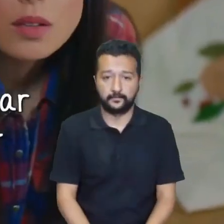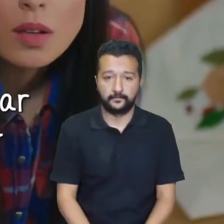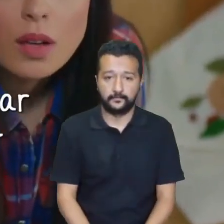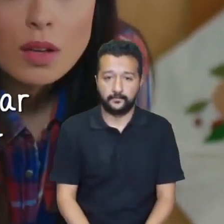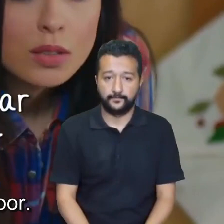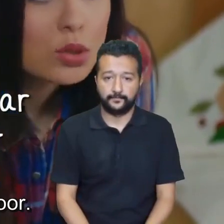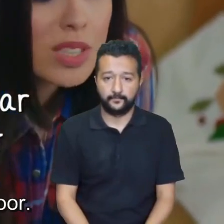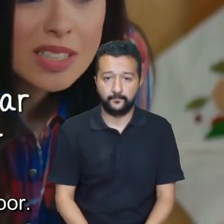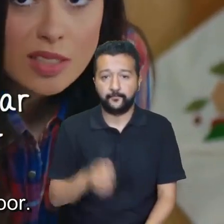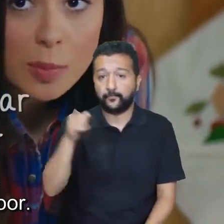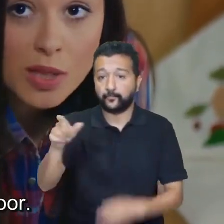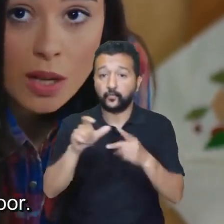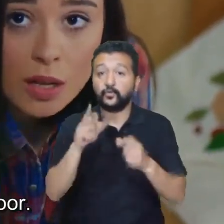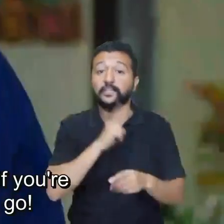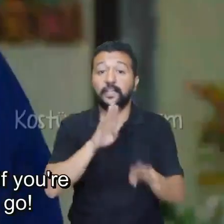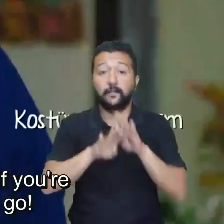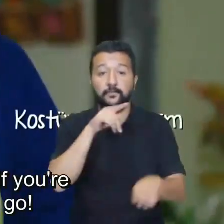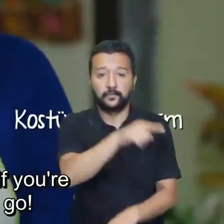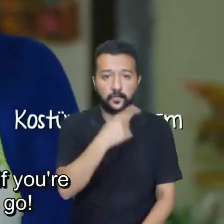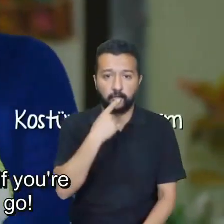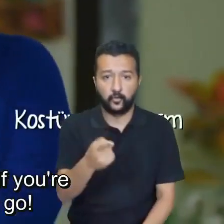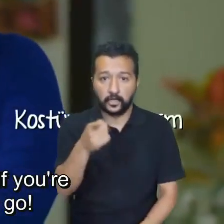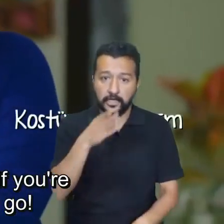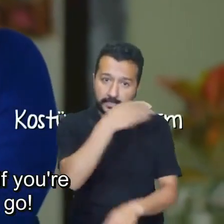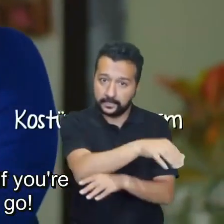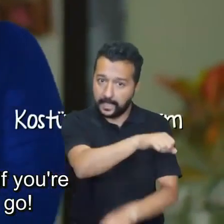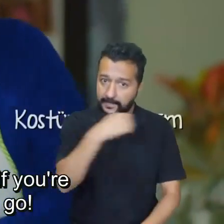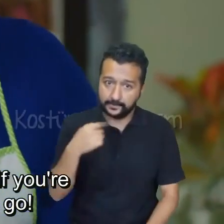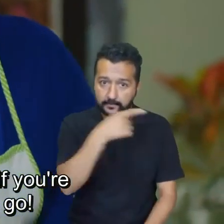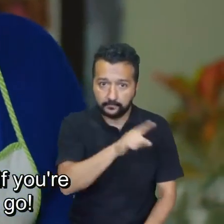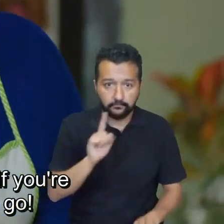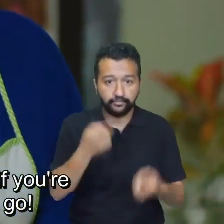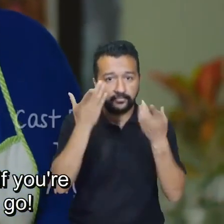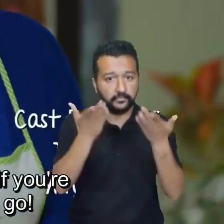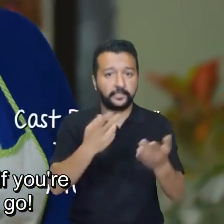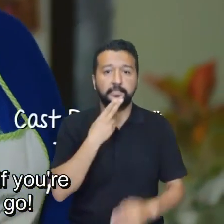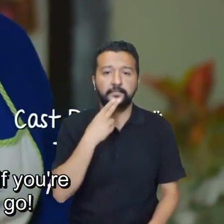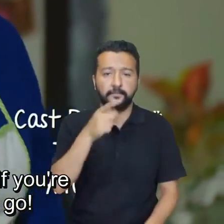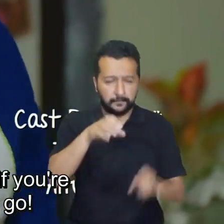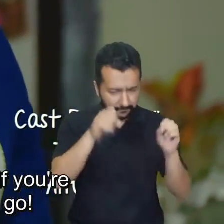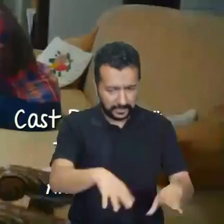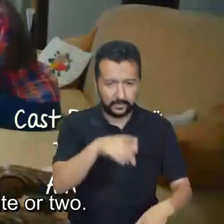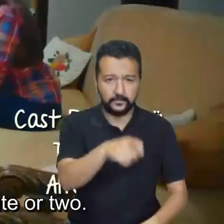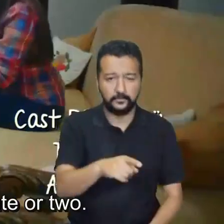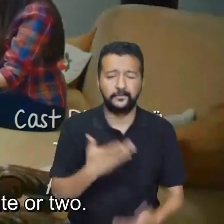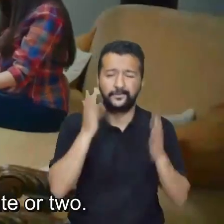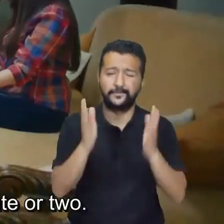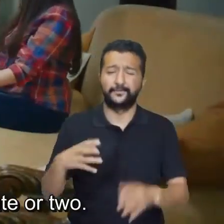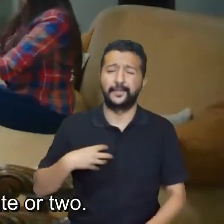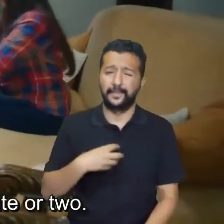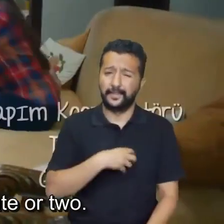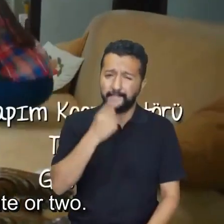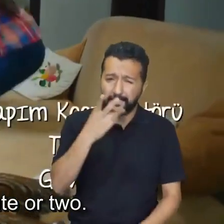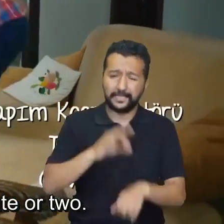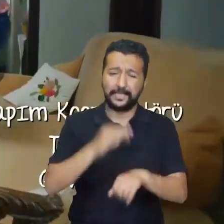20'lerinde. Şükriye teyze kapıda. Kız söyleyeceğine gidip açsana kapıyı, gözü kör olasıca. Hadi bırak onu da hadi. Of anne ya, bir iki